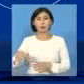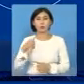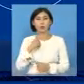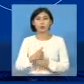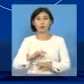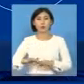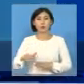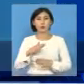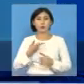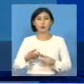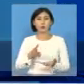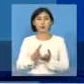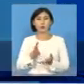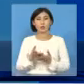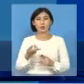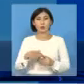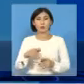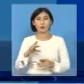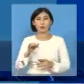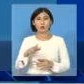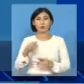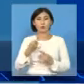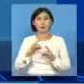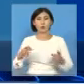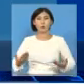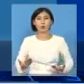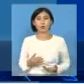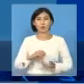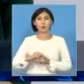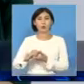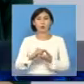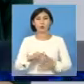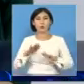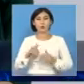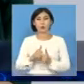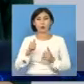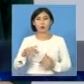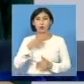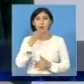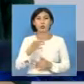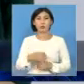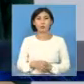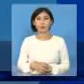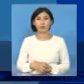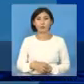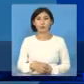басшысы елдің қоғамдық саяси және рухани мәдени өмірінде ассамблея орнының ерекше екенін атап өтті.